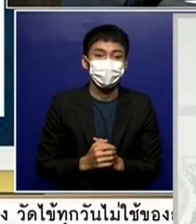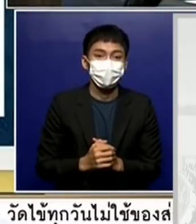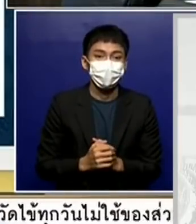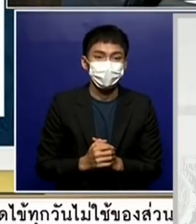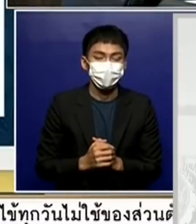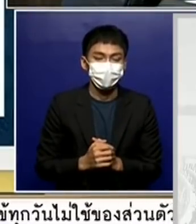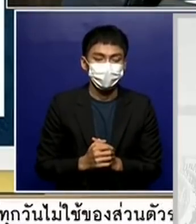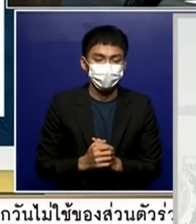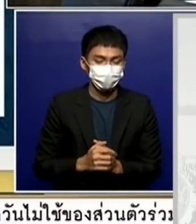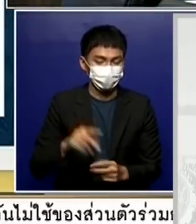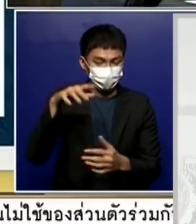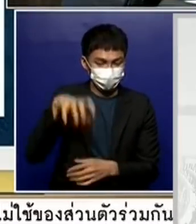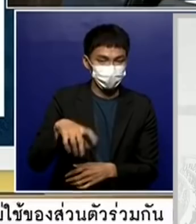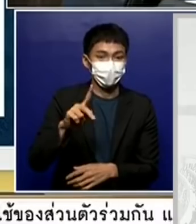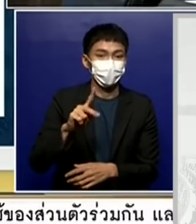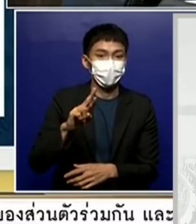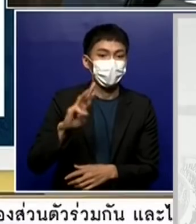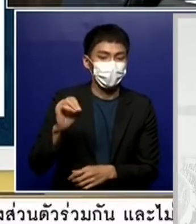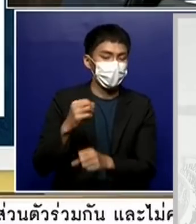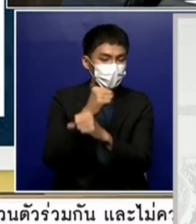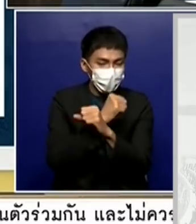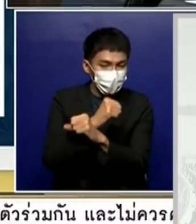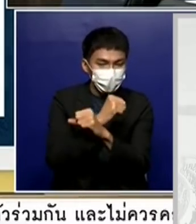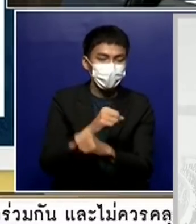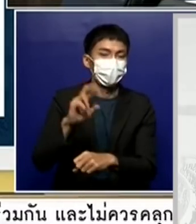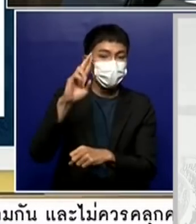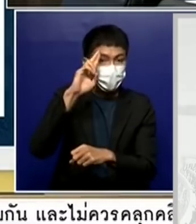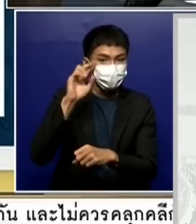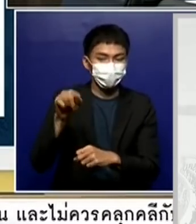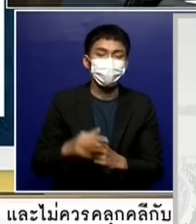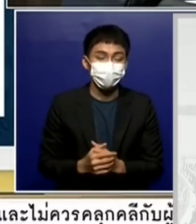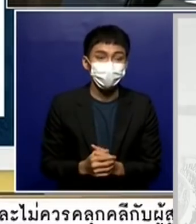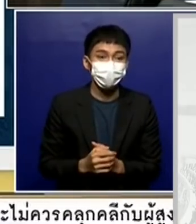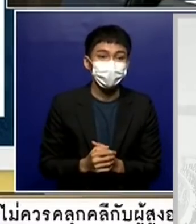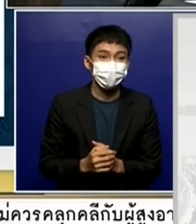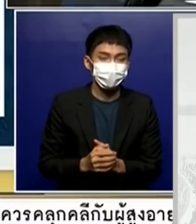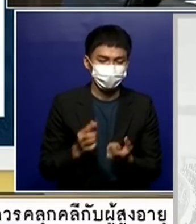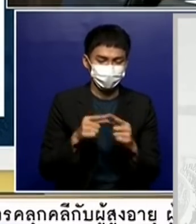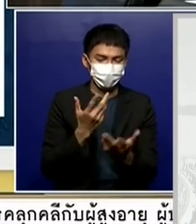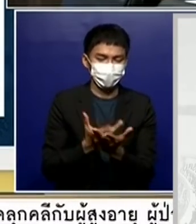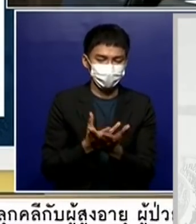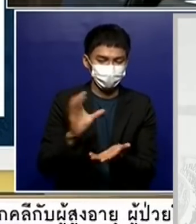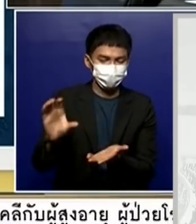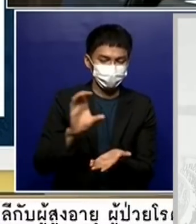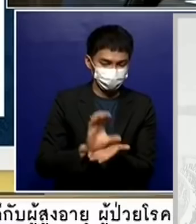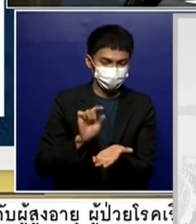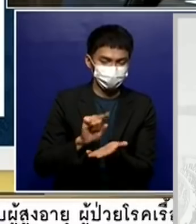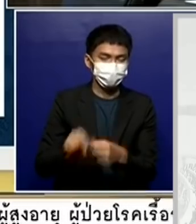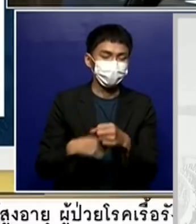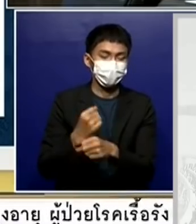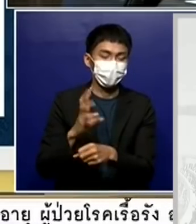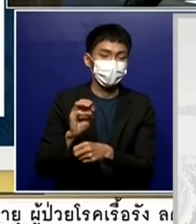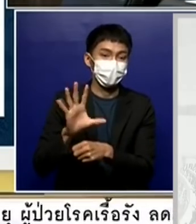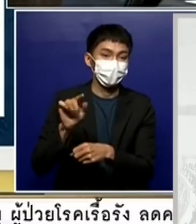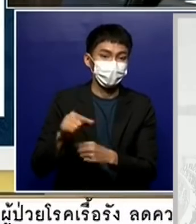าเรื่องของการตัดงบประมาณนะครับคือไม่ใช่แค่สาธารณสุข ครับ แต่ว่างบของเด็กงบด้านการศึกษ